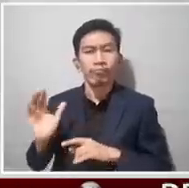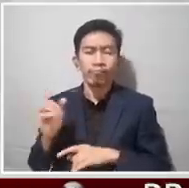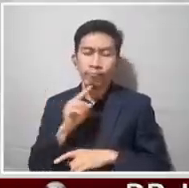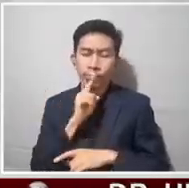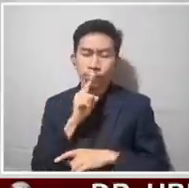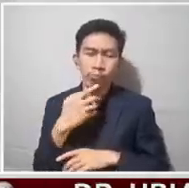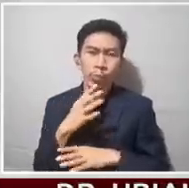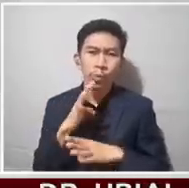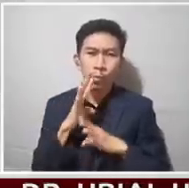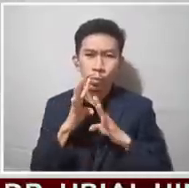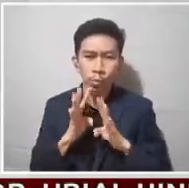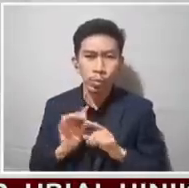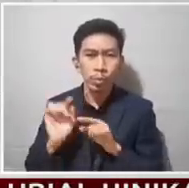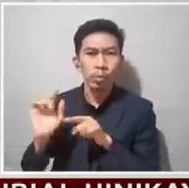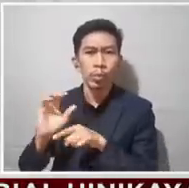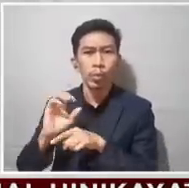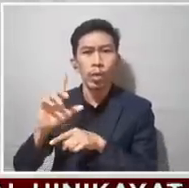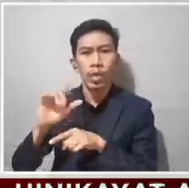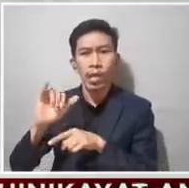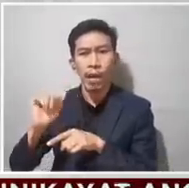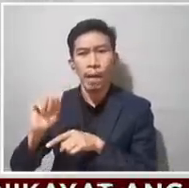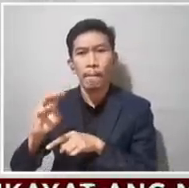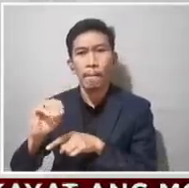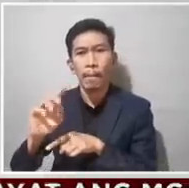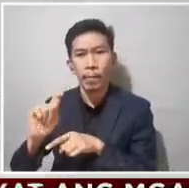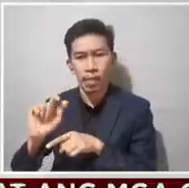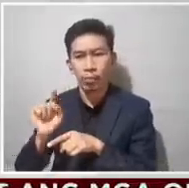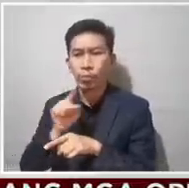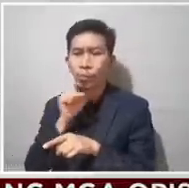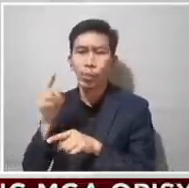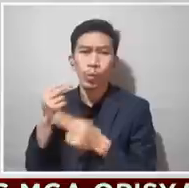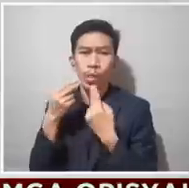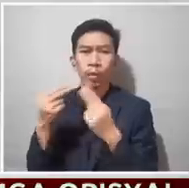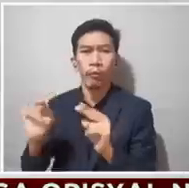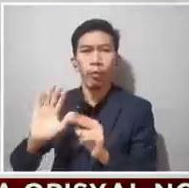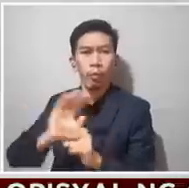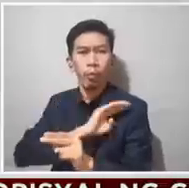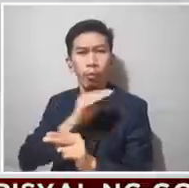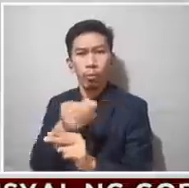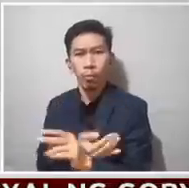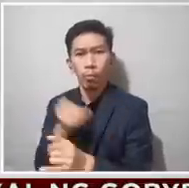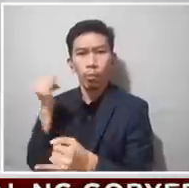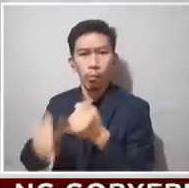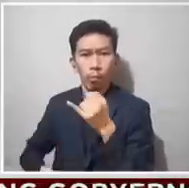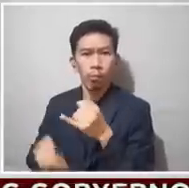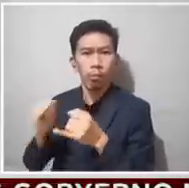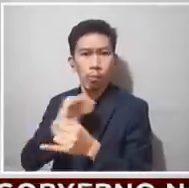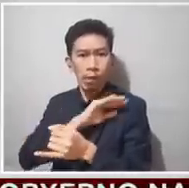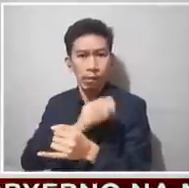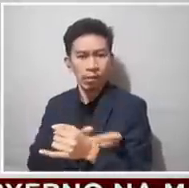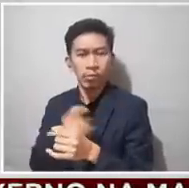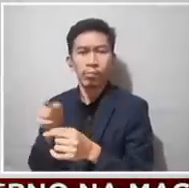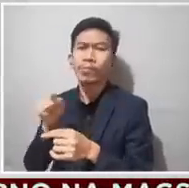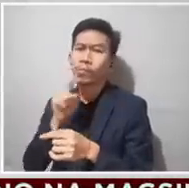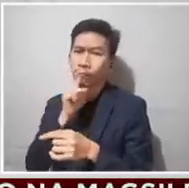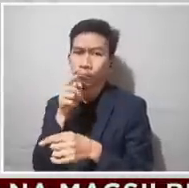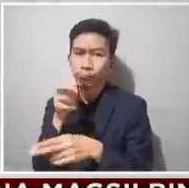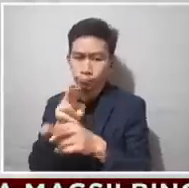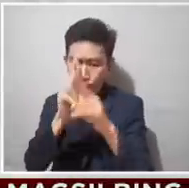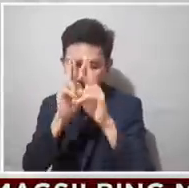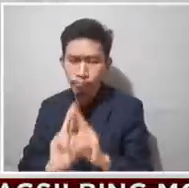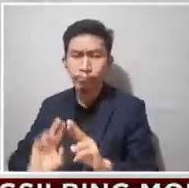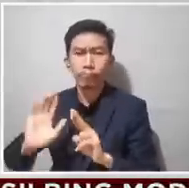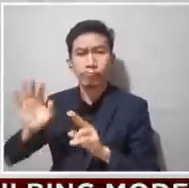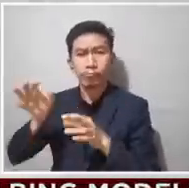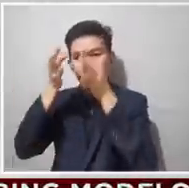Culiamat na isang bayani ng mga lumad at ng bayan ang kanyang bunso. Aniya nirerespeto niya ang piniling landas ng anak na bunsod